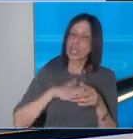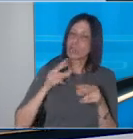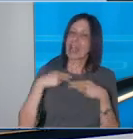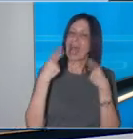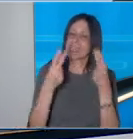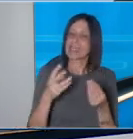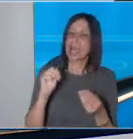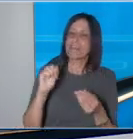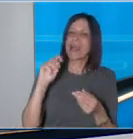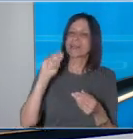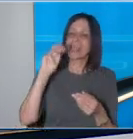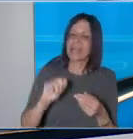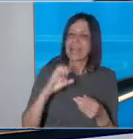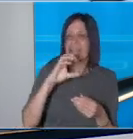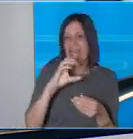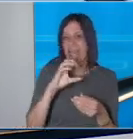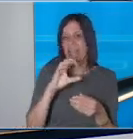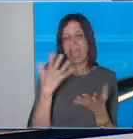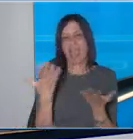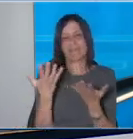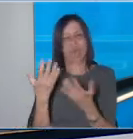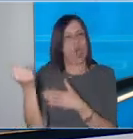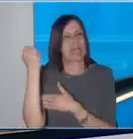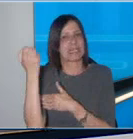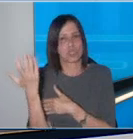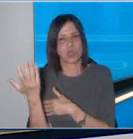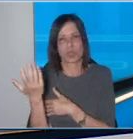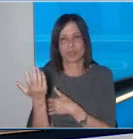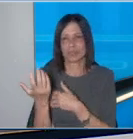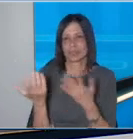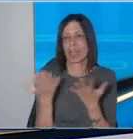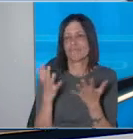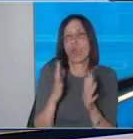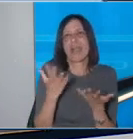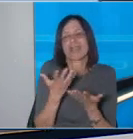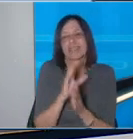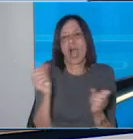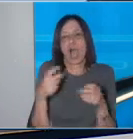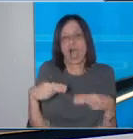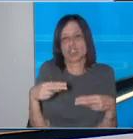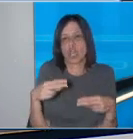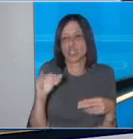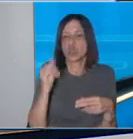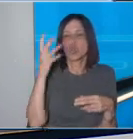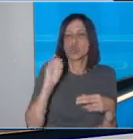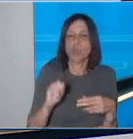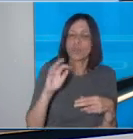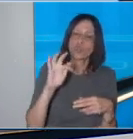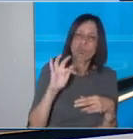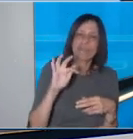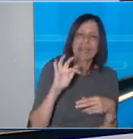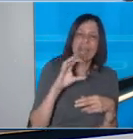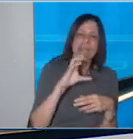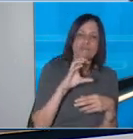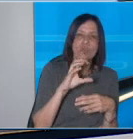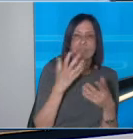את מתן כהנה להיות שר. אז איפה פה החיזוק? איפה פה אין חשש מיום טוב כלפון? בדיוק. איך כולם אומרים, לא, אין